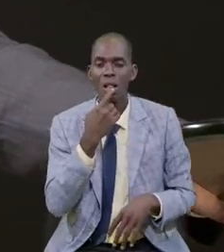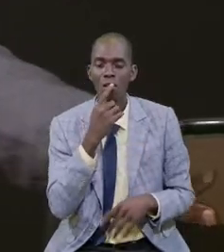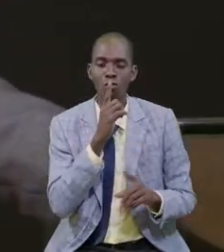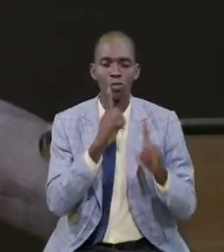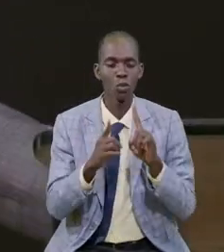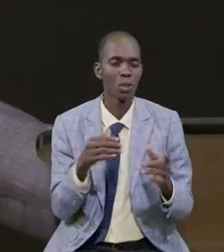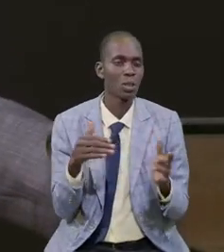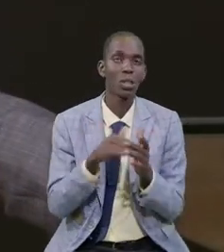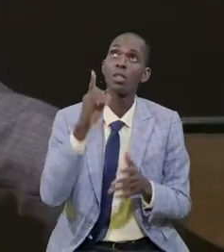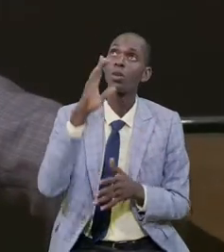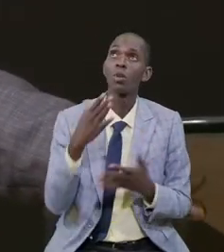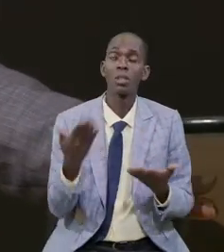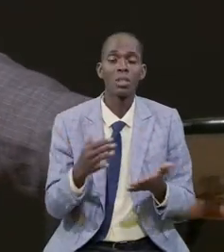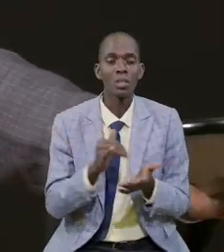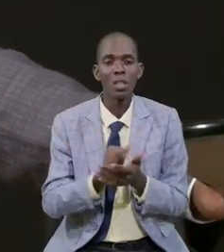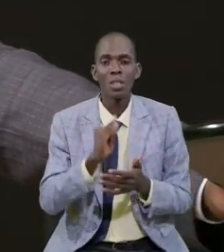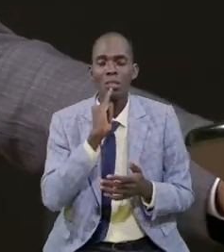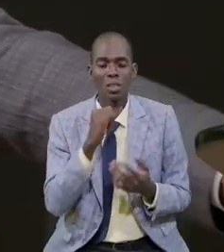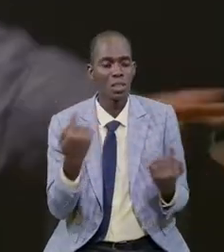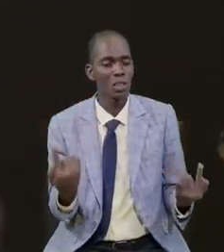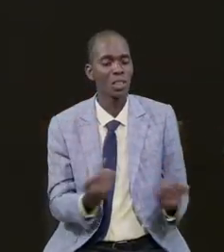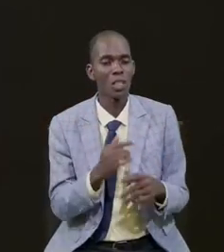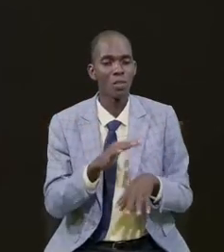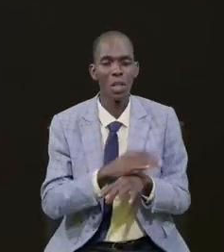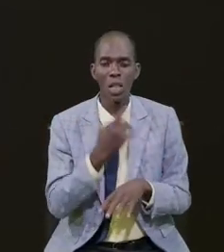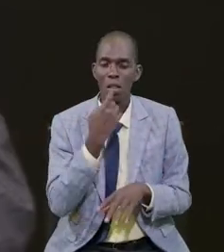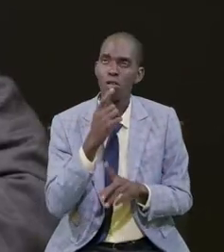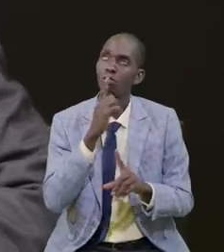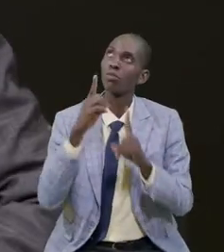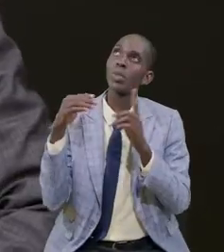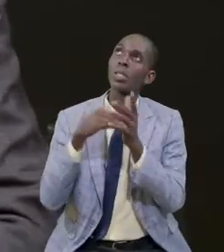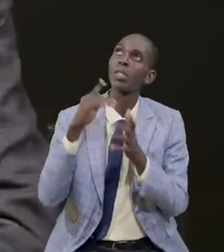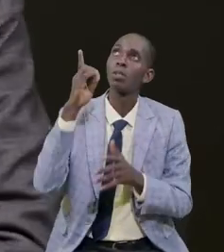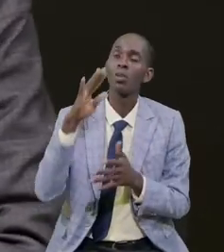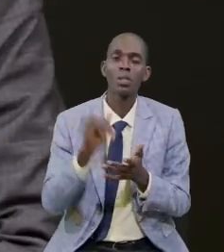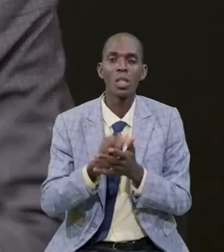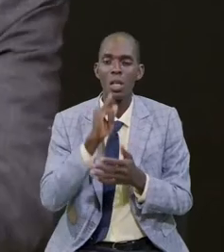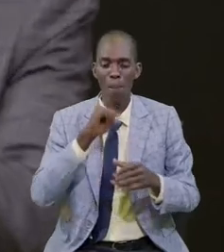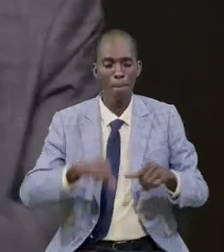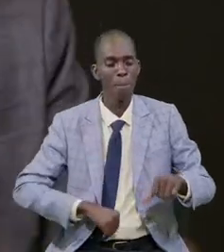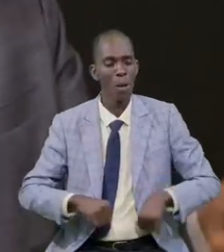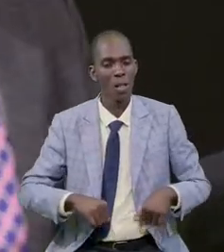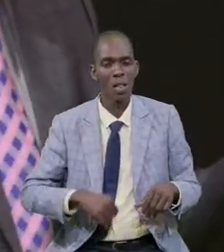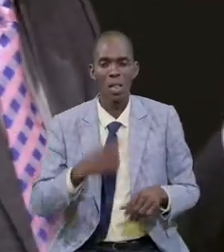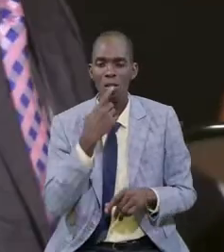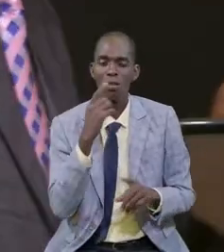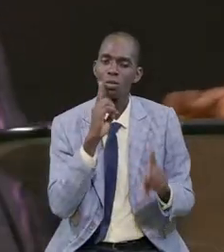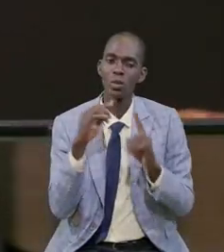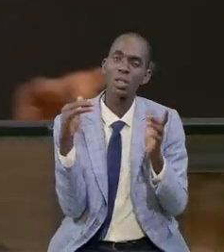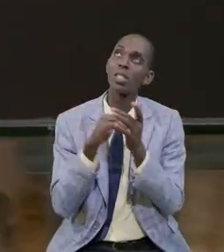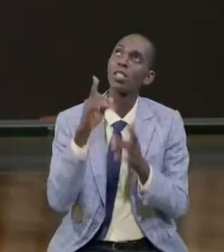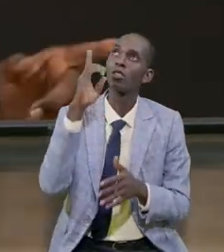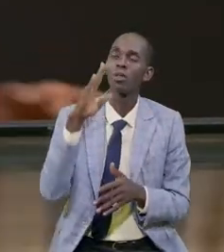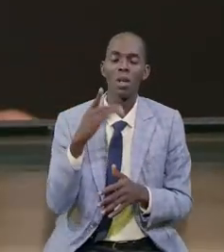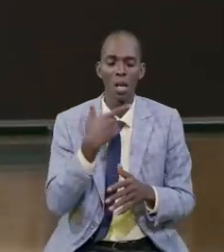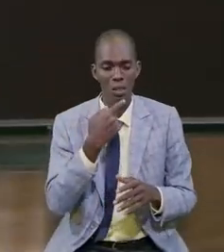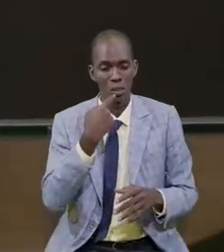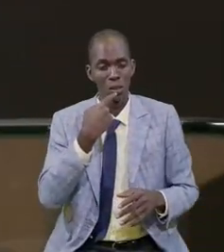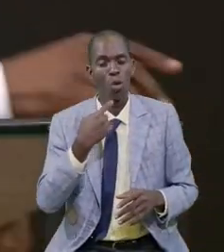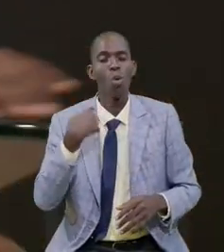parle encore, c'est la langue incroyante qui parle encore, la langue venteuse qui parle encore,